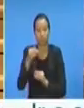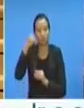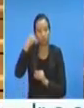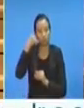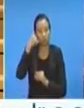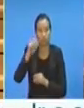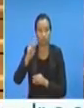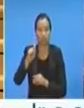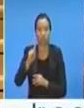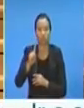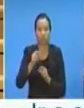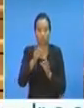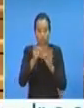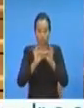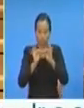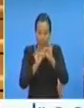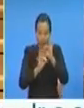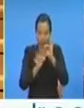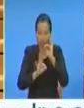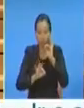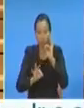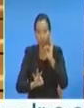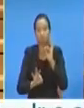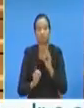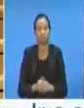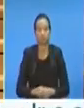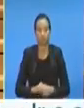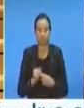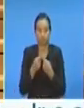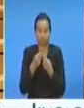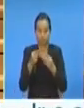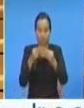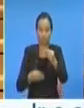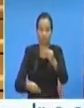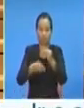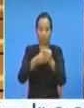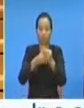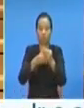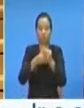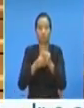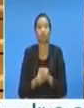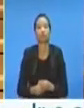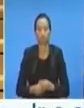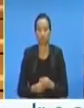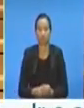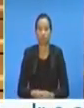วผมจะไม่พูดซ้ำในเรื่องนั้นแต่จะเติมในสิ่งที่ขาดอยู่อีกเล็กน้อยเท่านั้นเอง